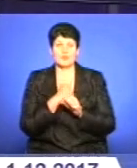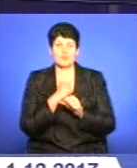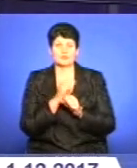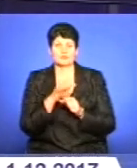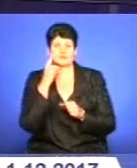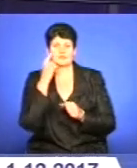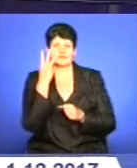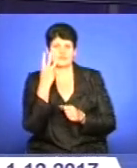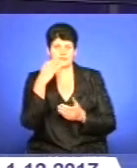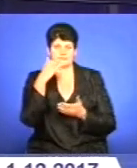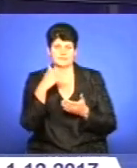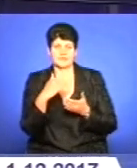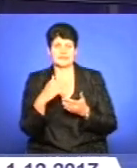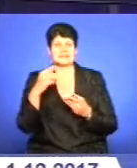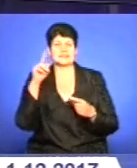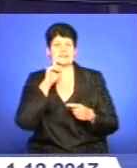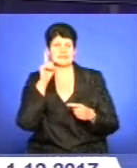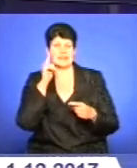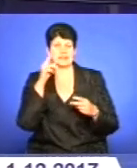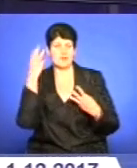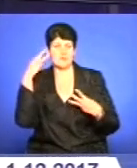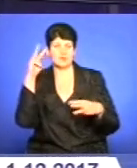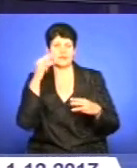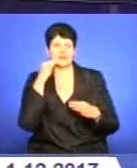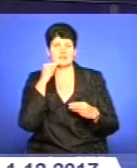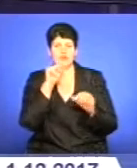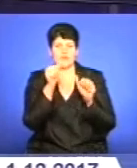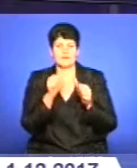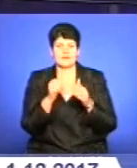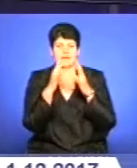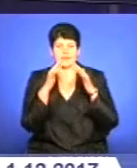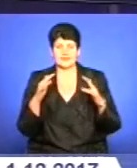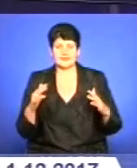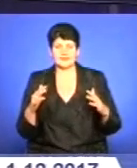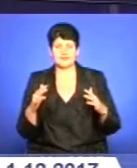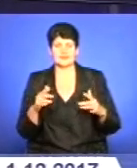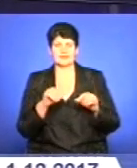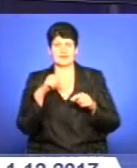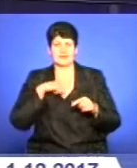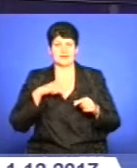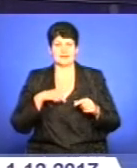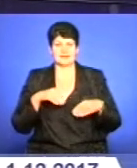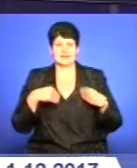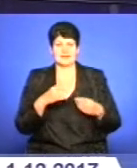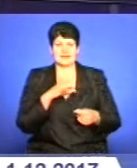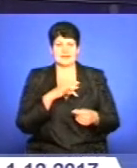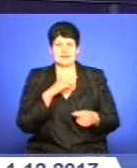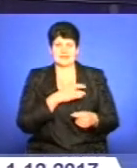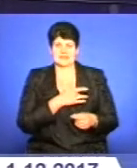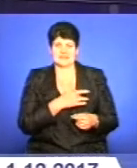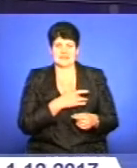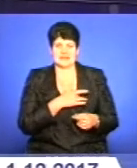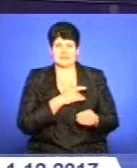трьох номінаціях. «Зелена модниця» – найкраще оформлення ялинки, «Настрій, дарований серцем», «Декорування у новорічно-різдвяному